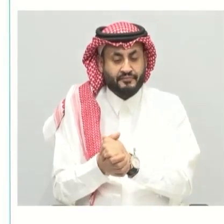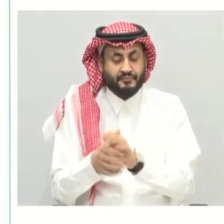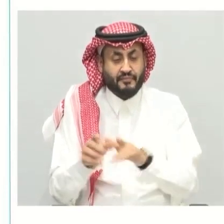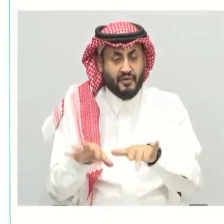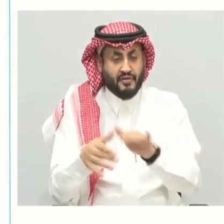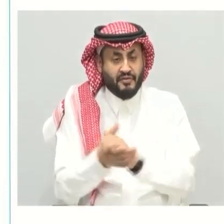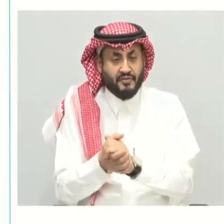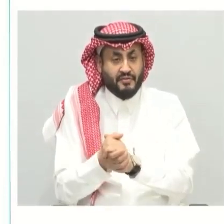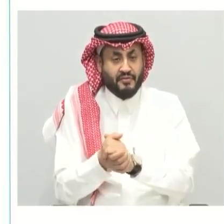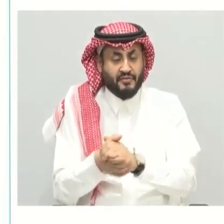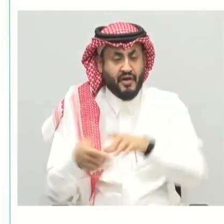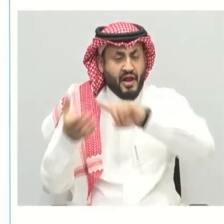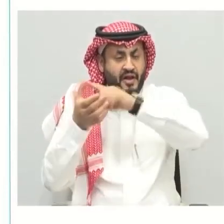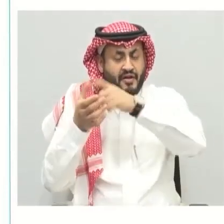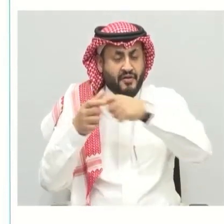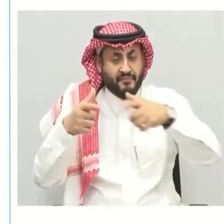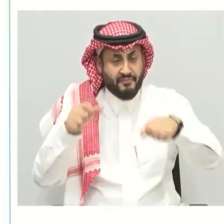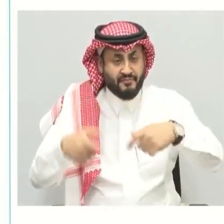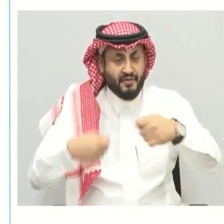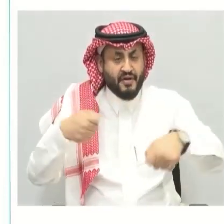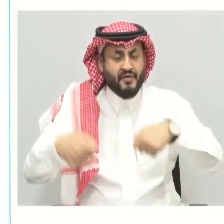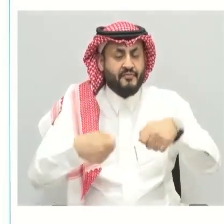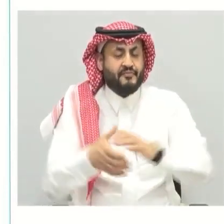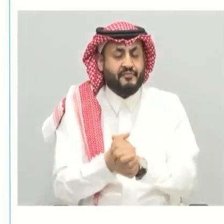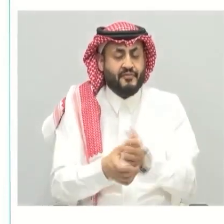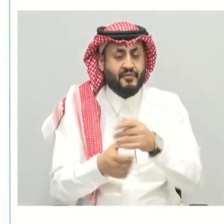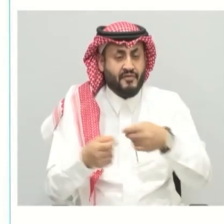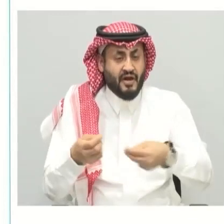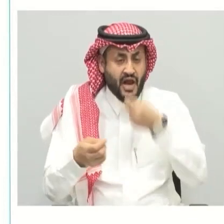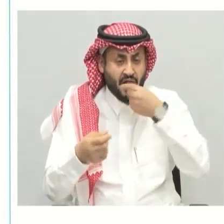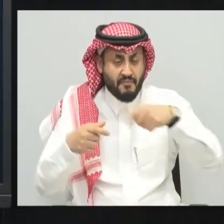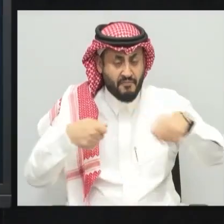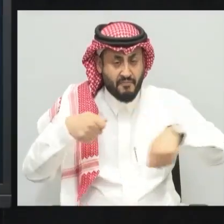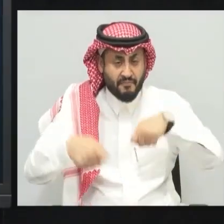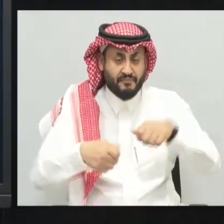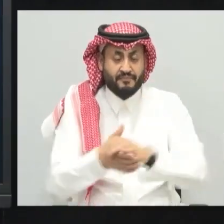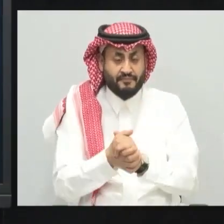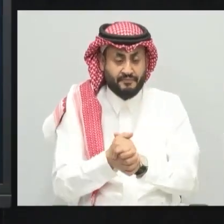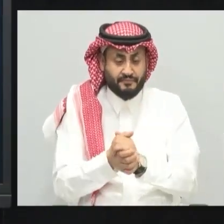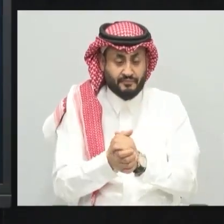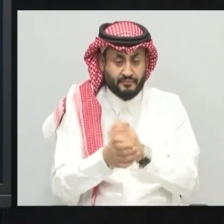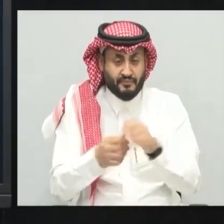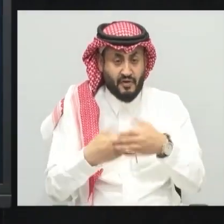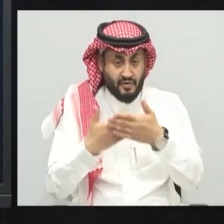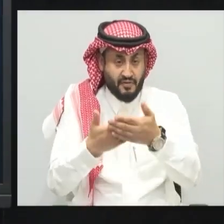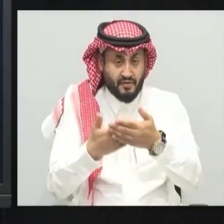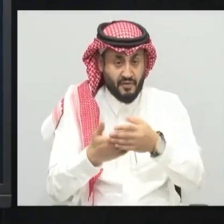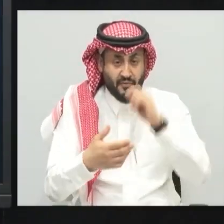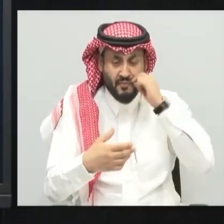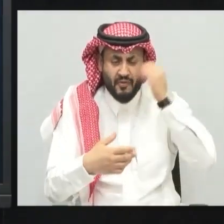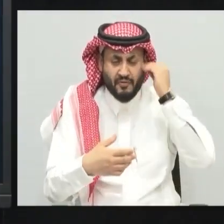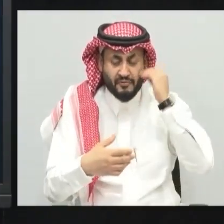الالكترونيه او عربات الصيانه وعربات ال طعام غير ذلك من المشاريع الاخرى التي نشاهدها اليوم انطلقت من شباب وشابات